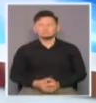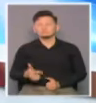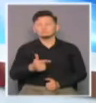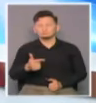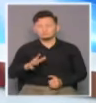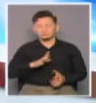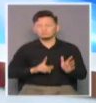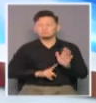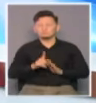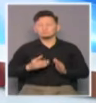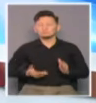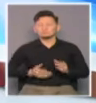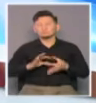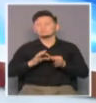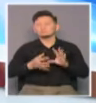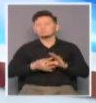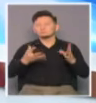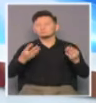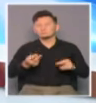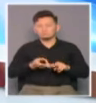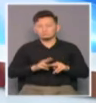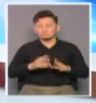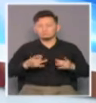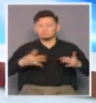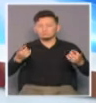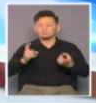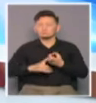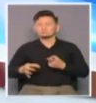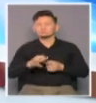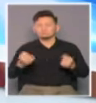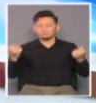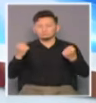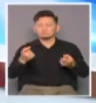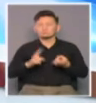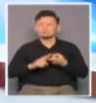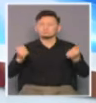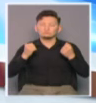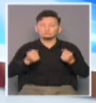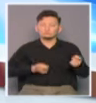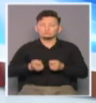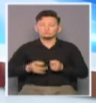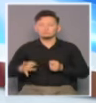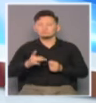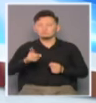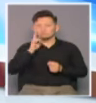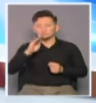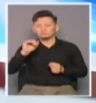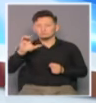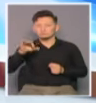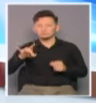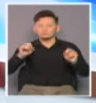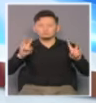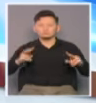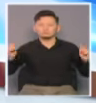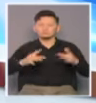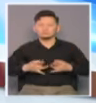Атраусцы отметили Международный олимпийский день. В честь этого события областное управление физической культуры и спорта и молодежный ресурсный центр «Жастар»